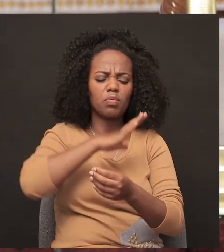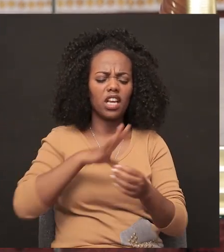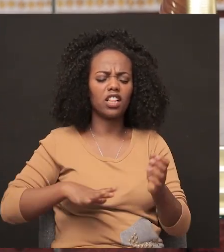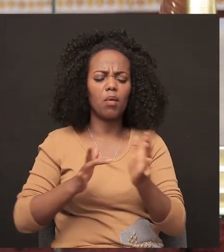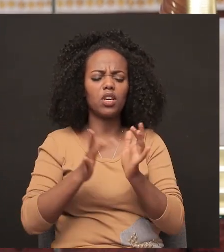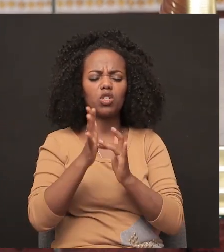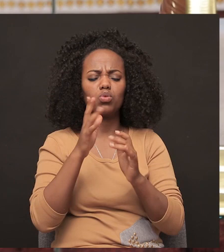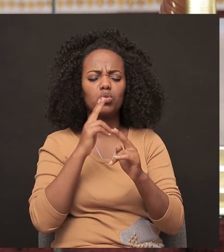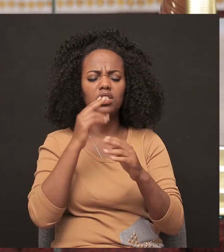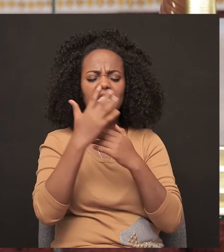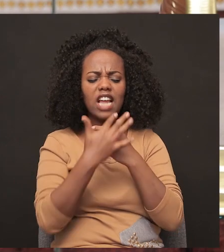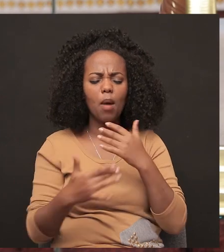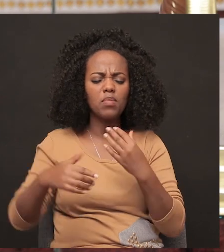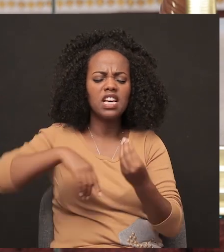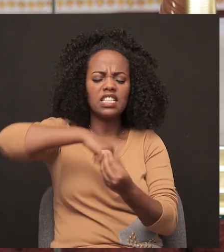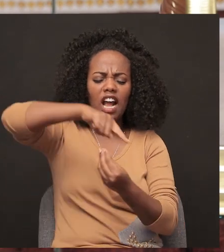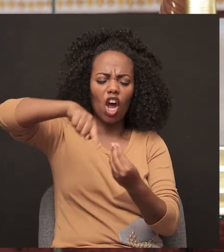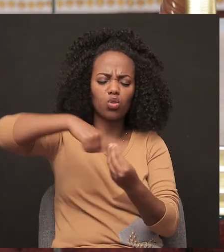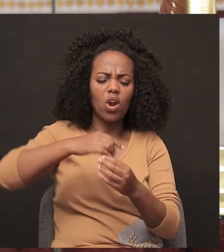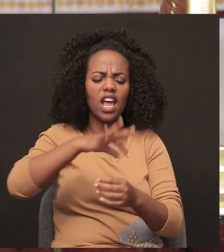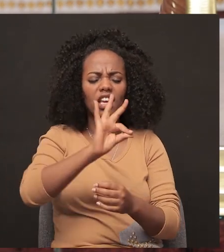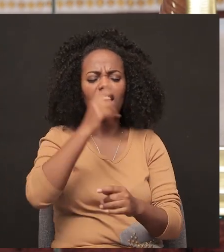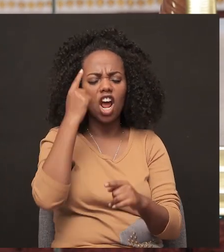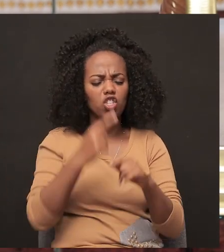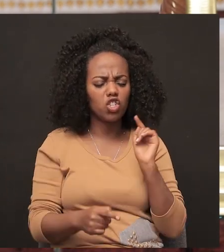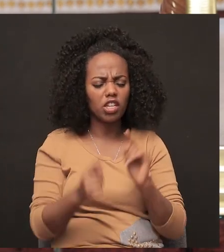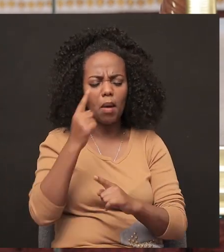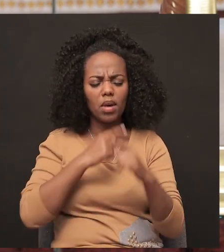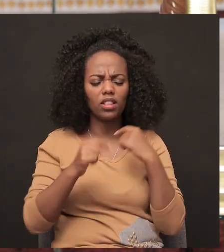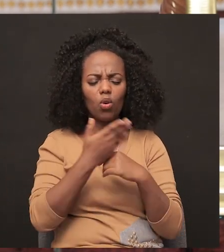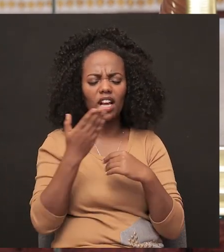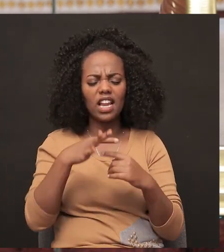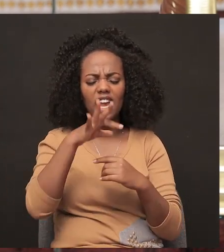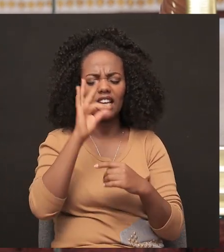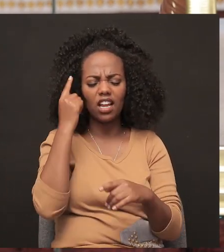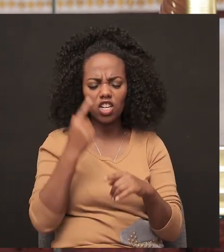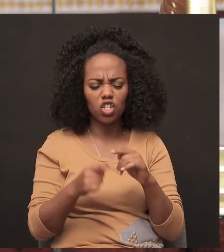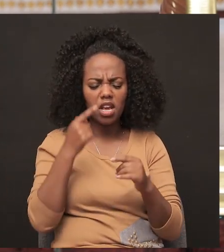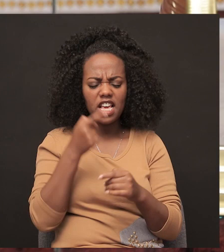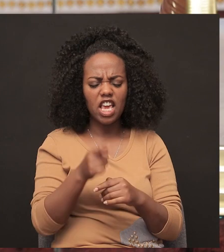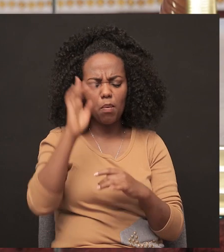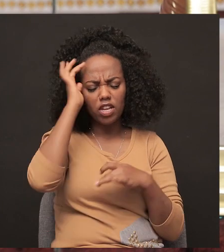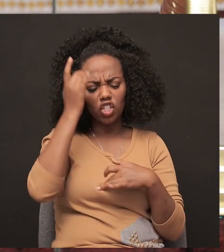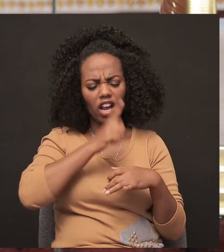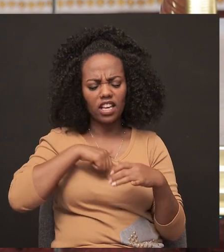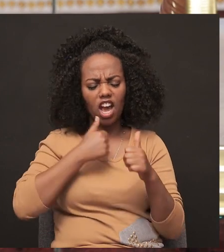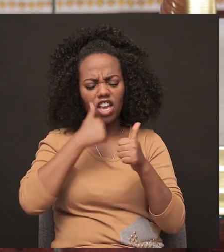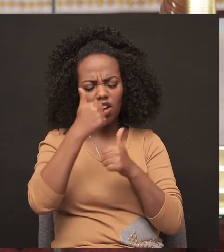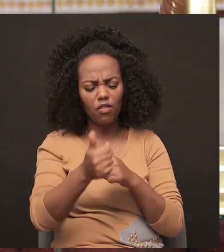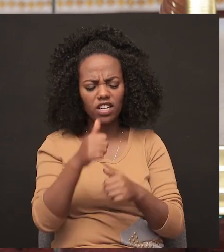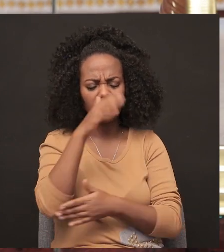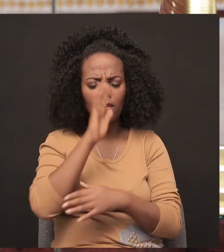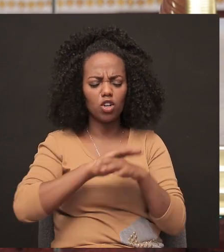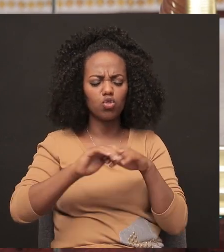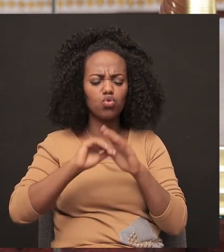ክርስቶስ ደም ተቀጥሯል ሊያገኘን አይችልም የመጣው ነገር ሊያገኘን አይችልም ይሄ ደዌ ከኛ ያልፋል እግዚአብሔር